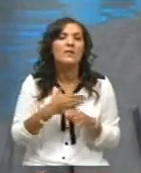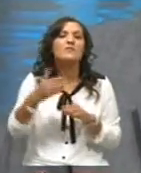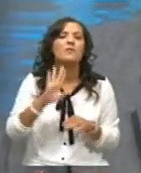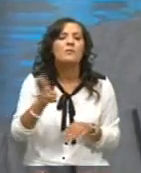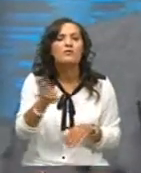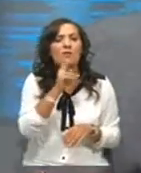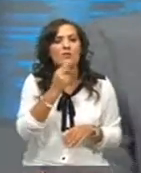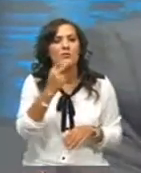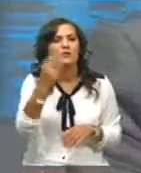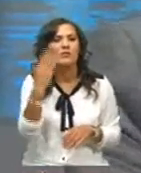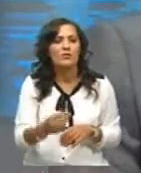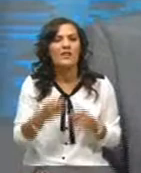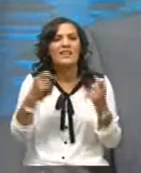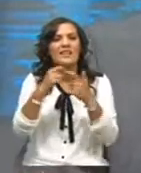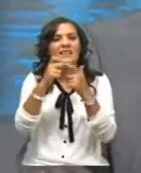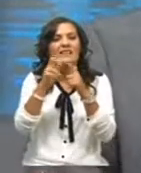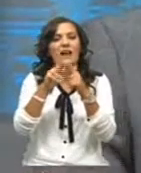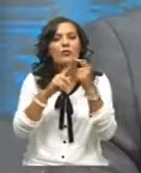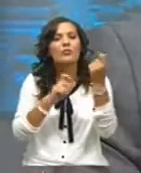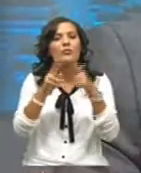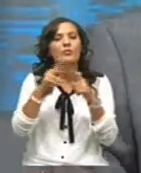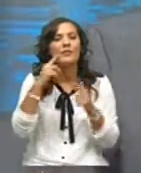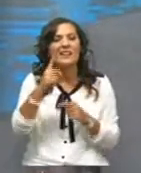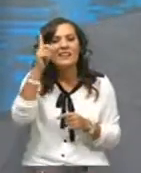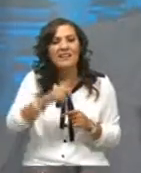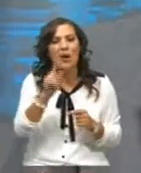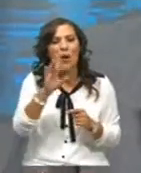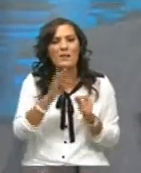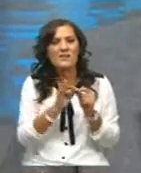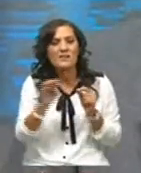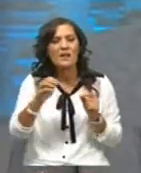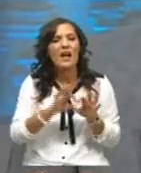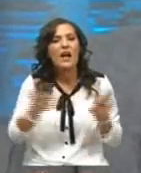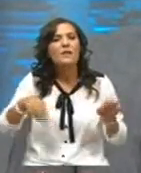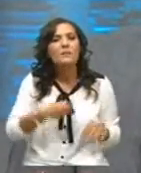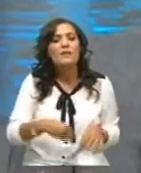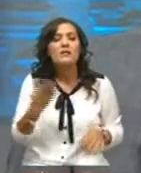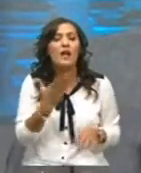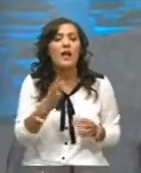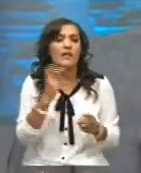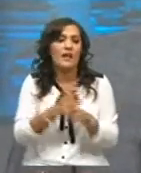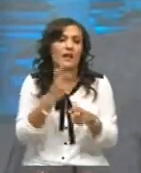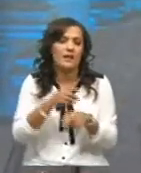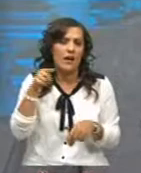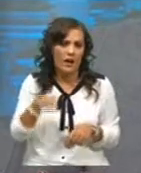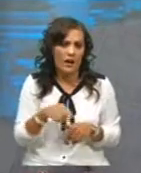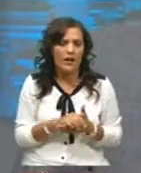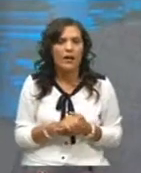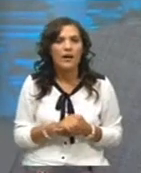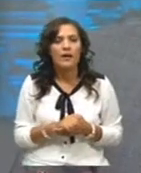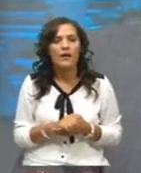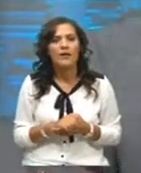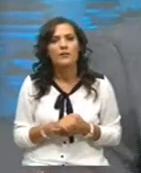limbir de son söz olarak rektum dediğimiz ilk 15 santimlik kısmı kalın varsan daha tehlikeli bölgesidir